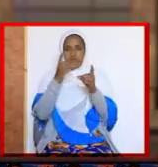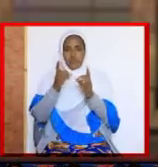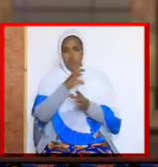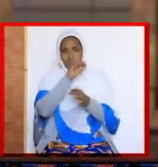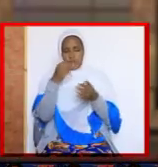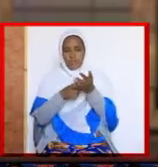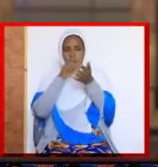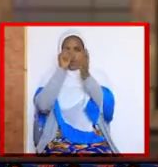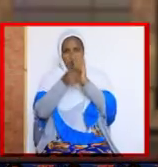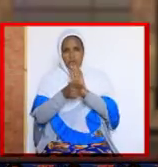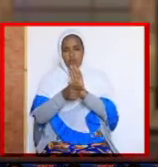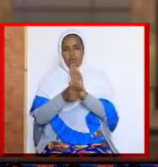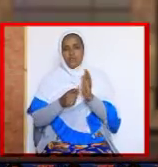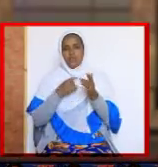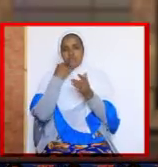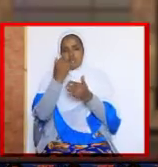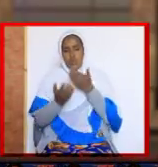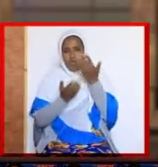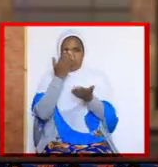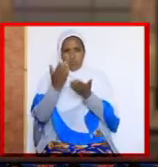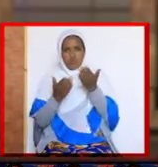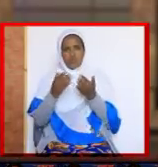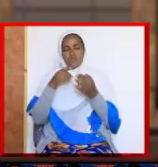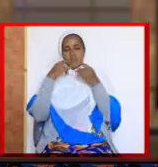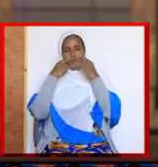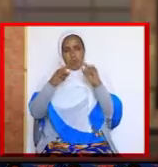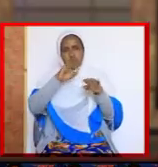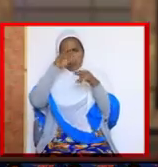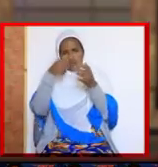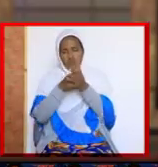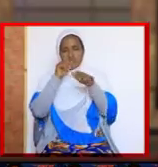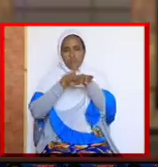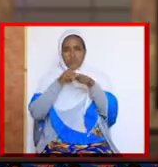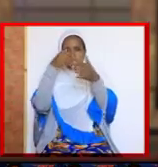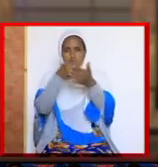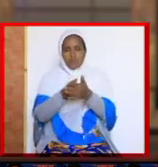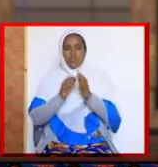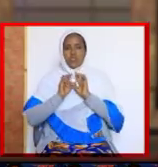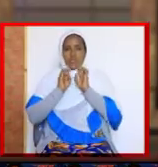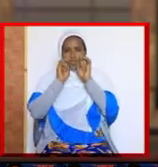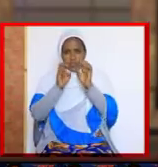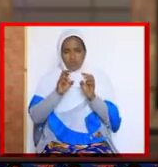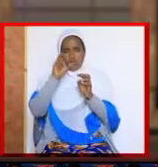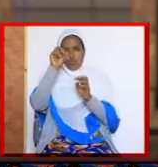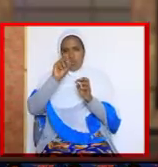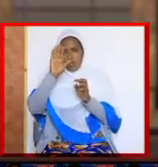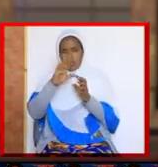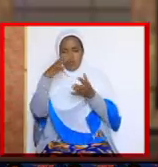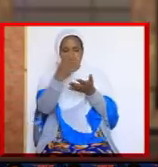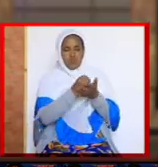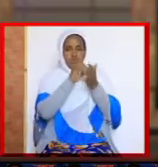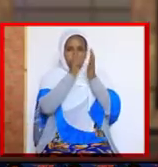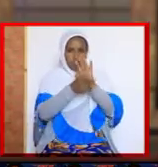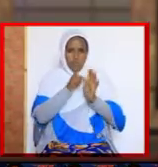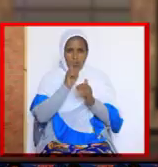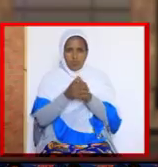ፍጥረታት ፈጥሯልና በእነዚያ ምሳሌ ቅዱስ ያሬድም 22 አርዕስተ ዜማዎች የሚባሉ አሉ። እነዚያን ደርሷል። ቅኔውን ከወንጌል